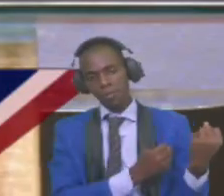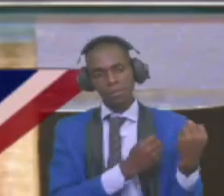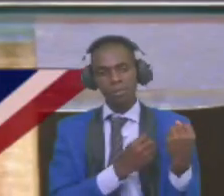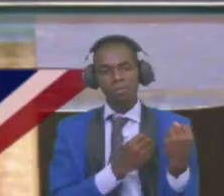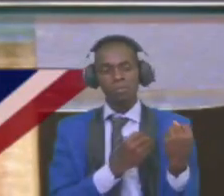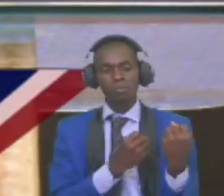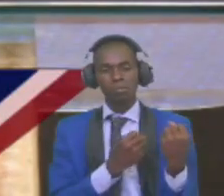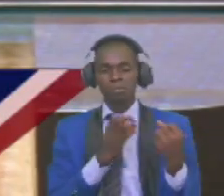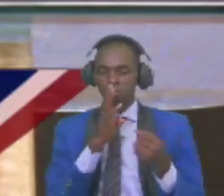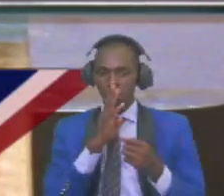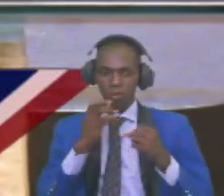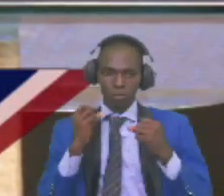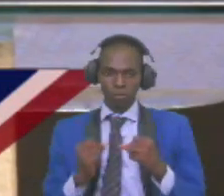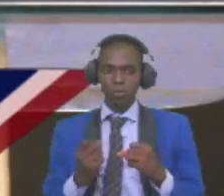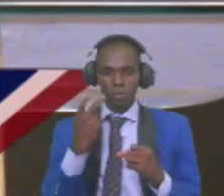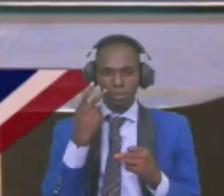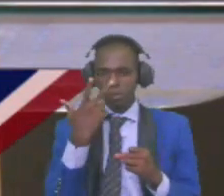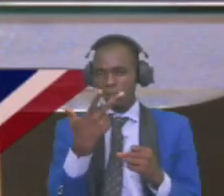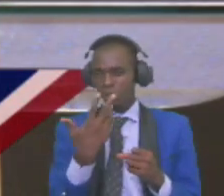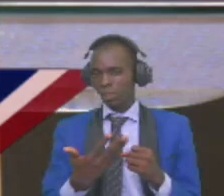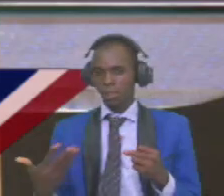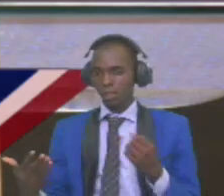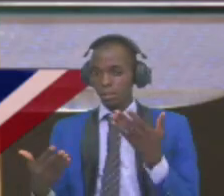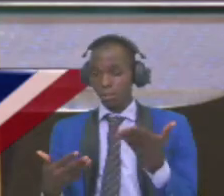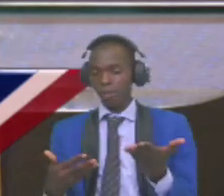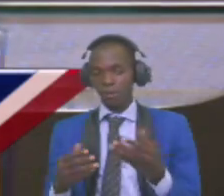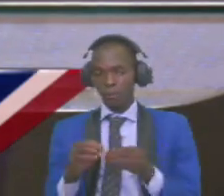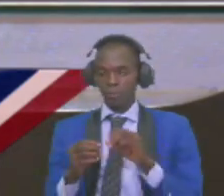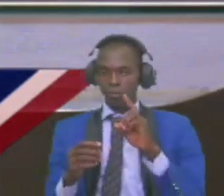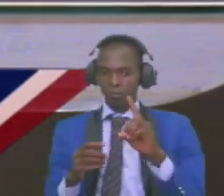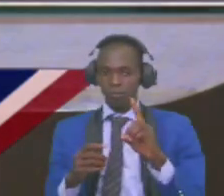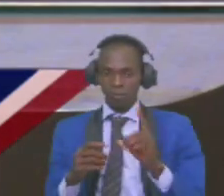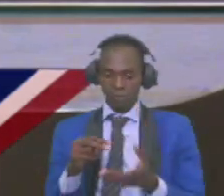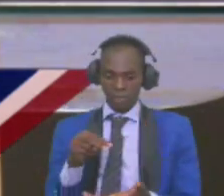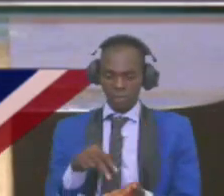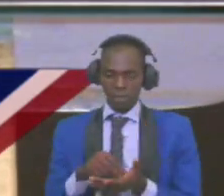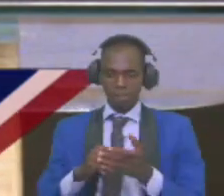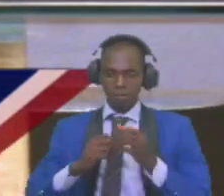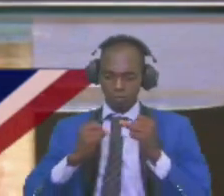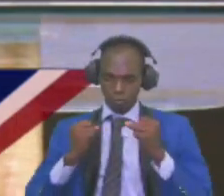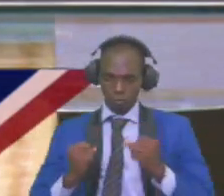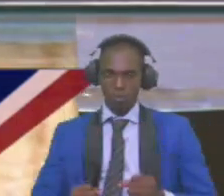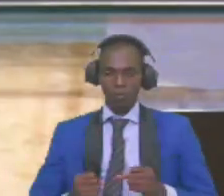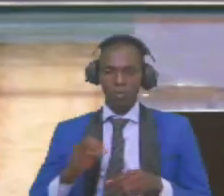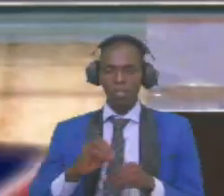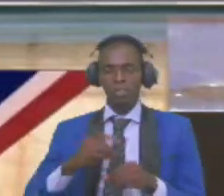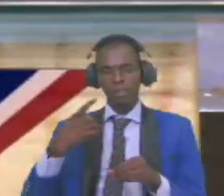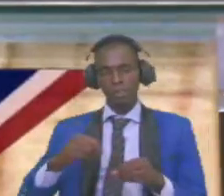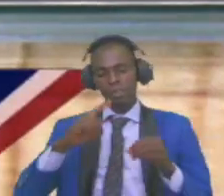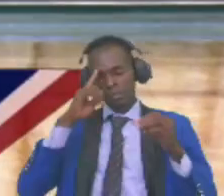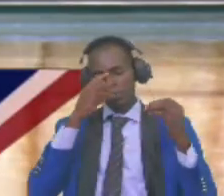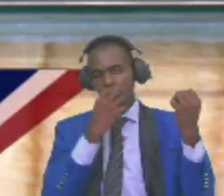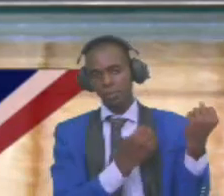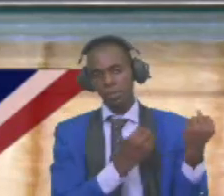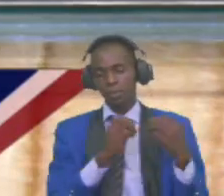fortifiée vous voyez à 3 chose de là-bas numéro un de mes frères